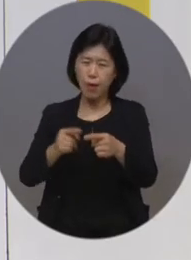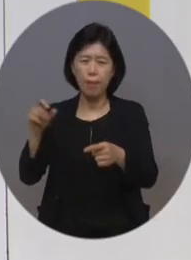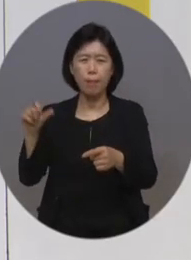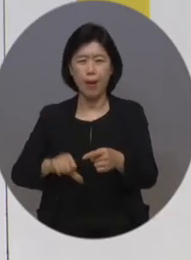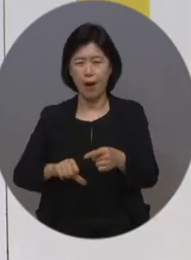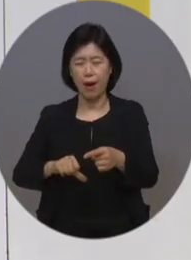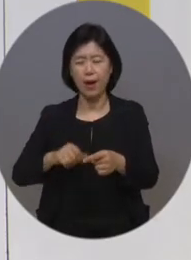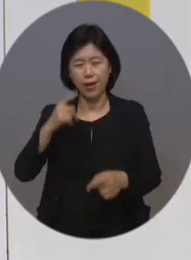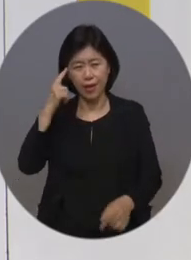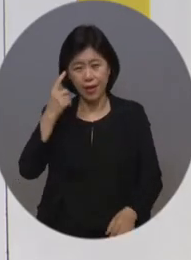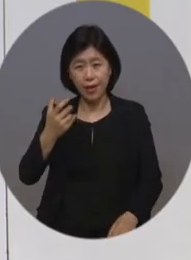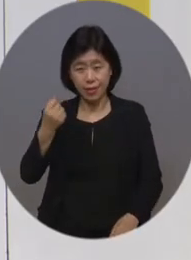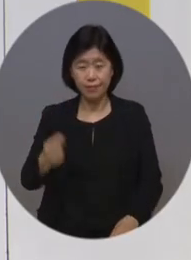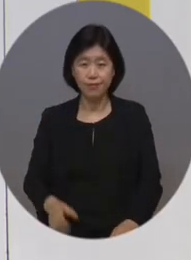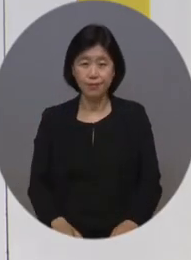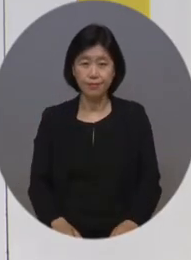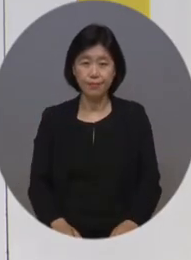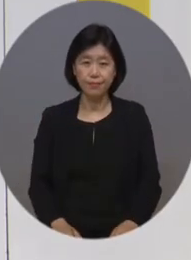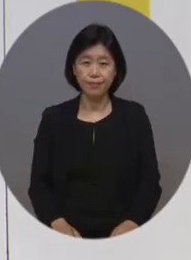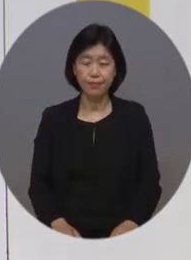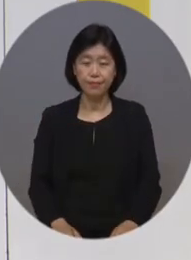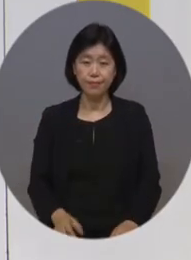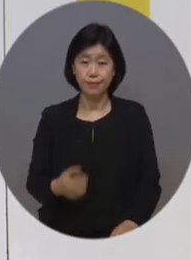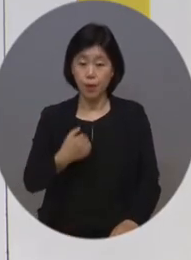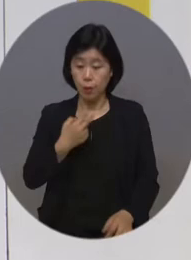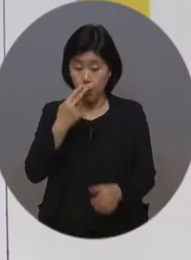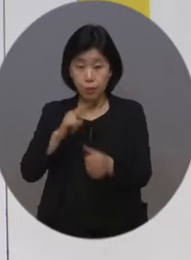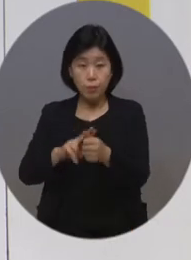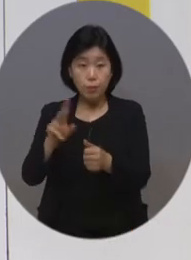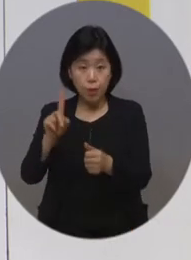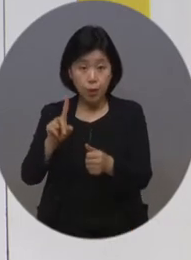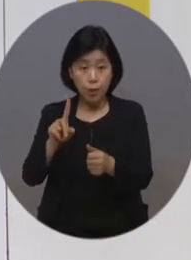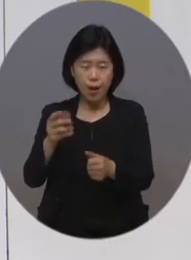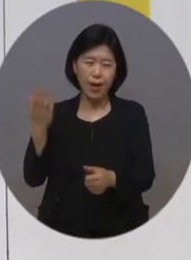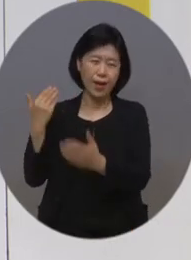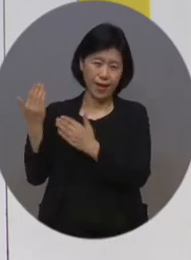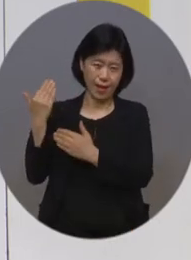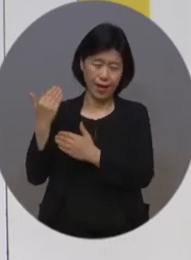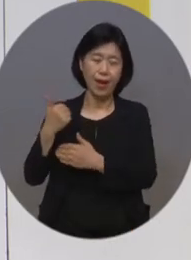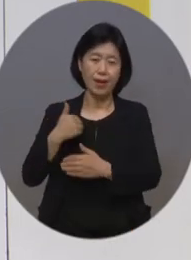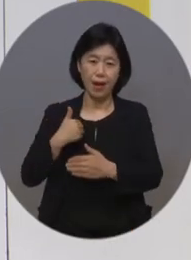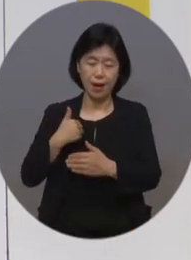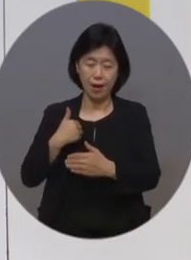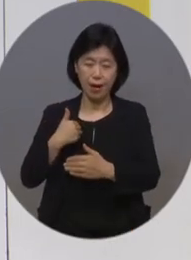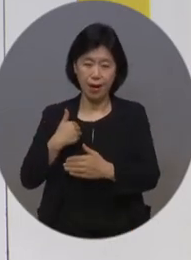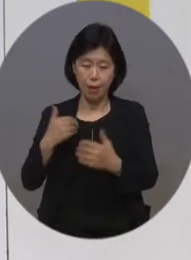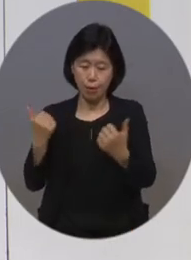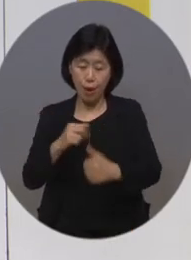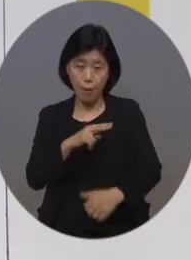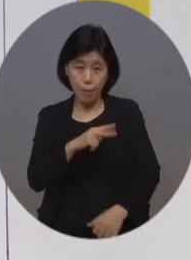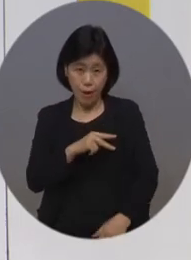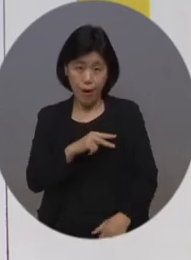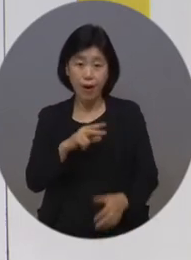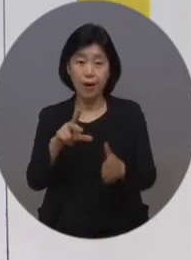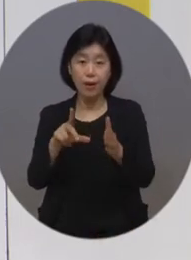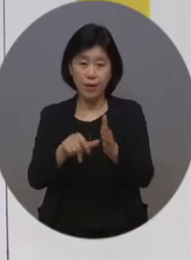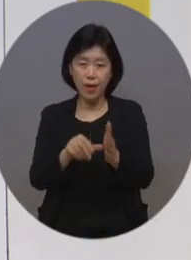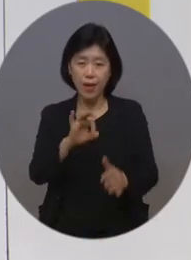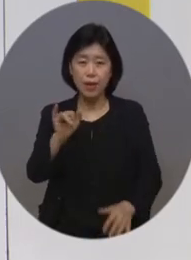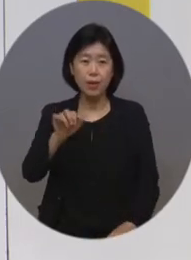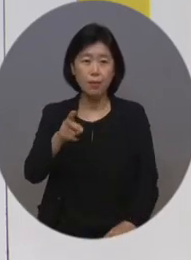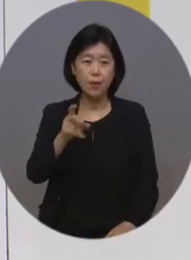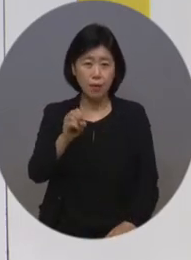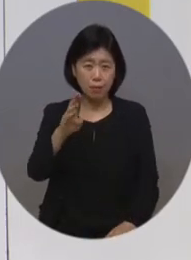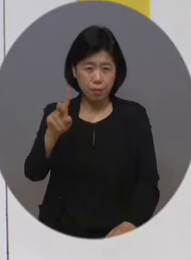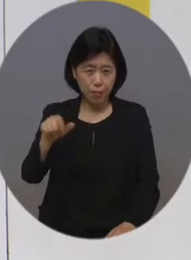저의 소장 개혁파 로서 의 도전은 당시 2명과 박근혜 대통령까지 탄 색이 됐기 때문에 그리고 당시에는